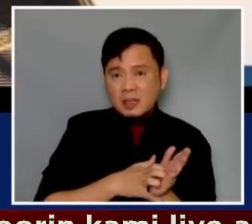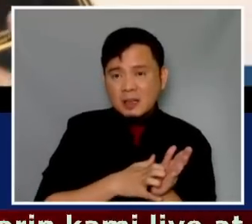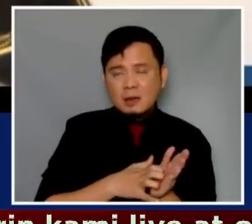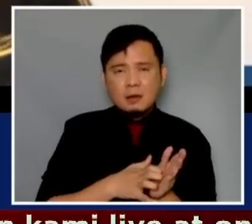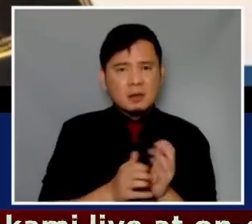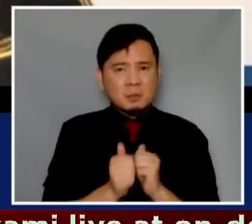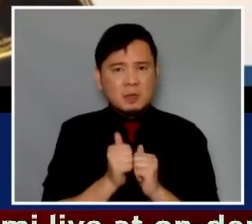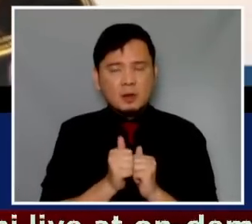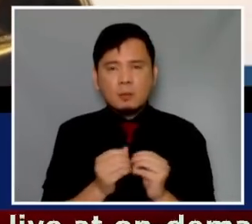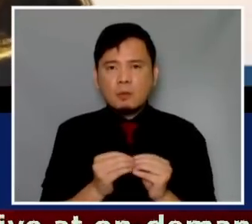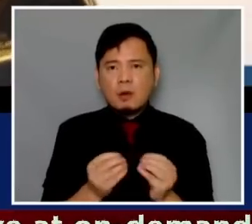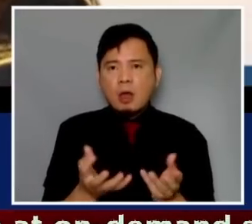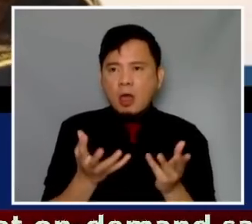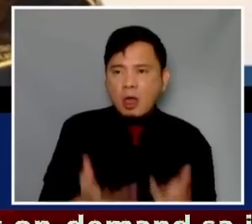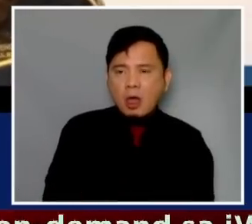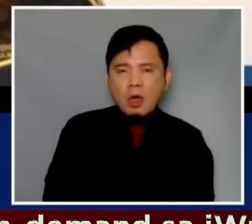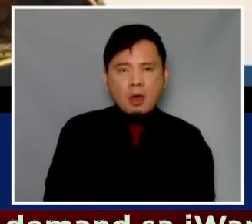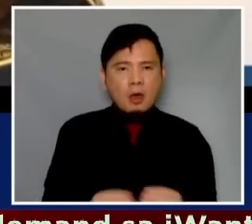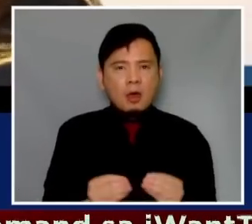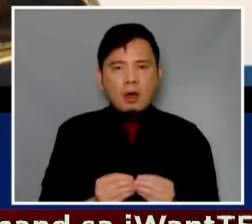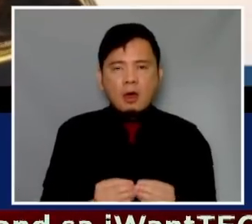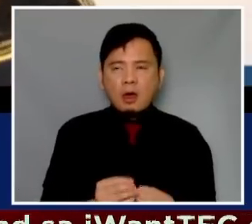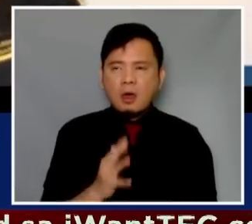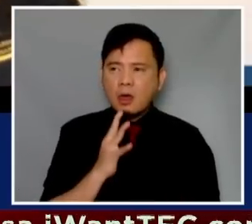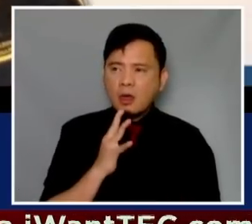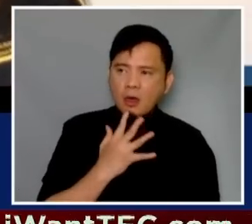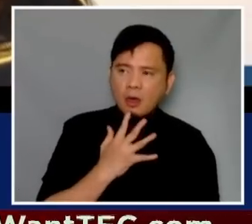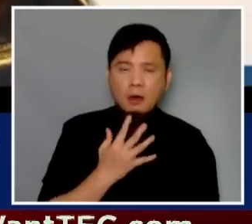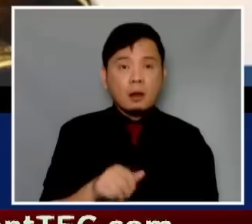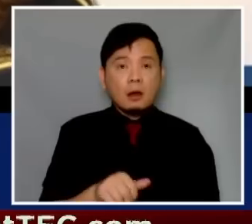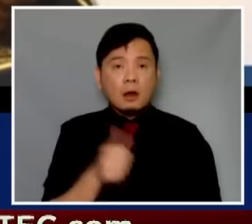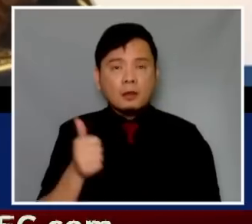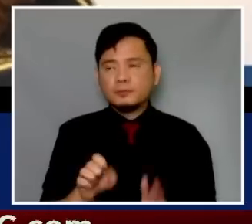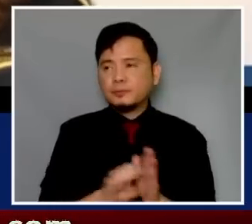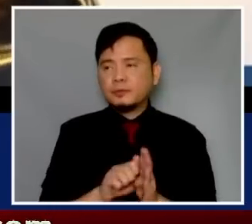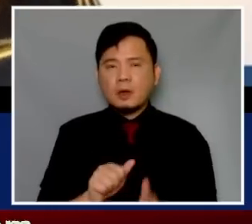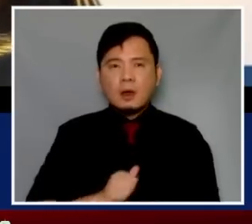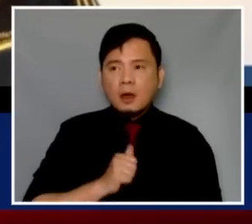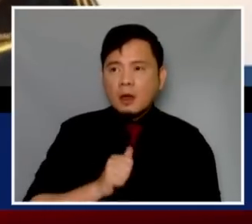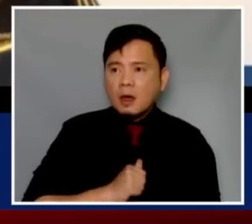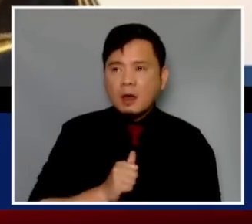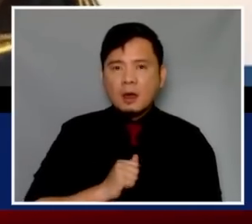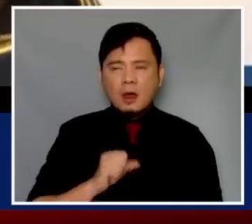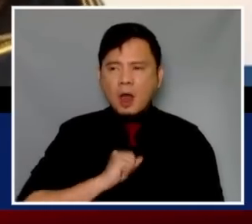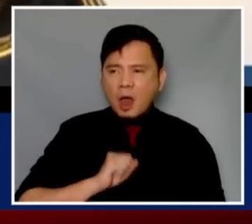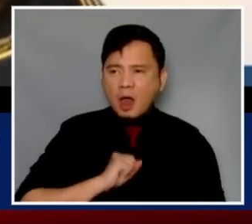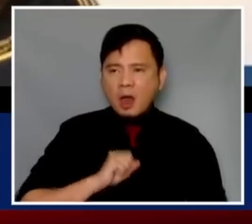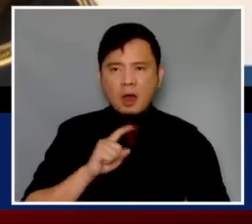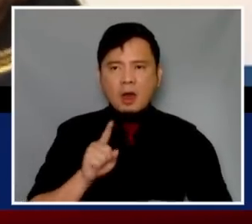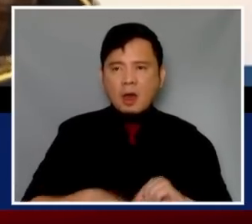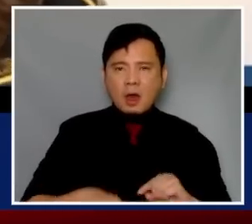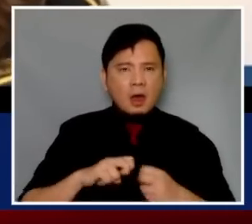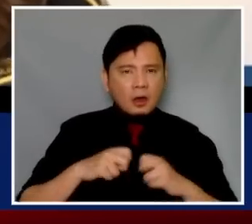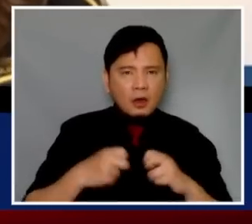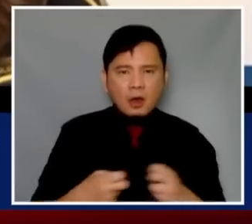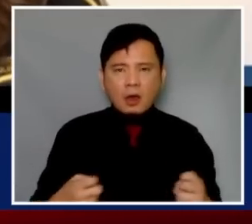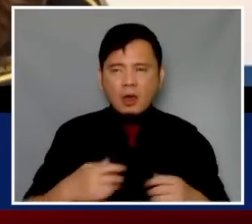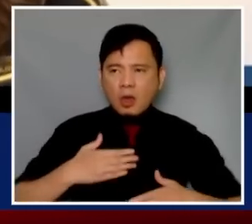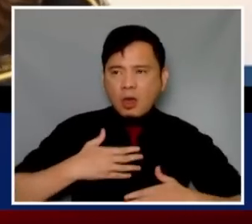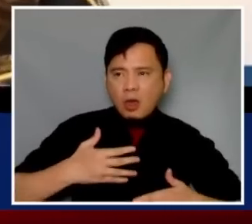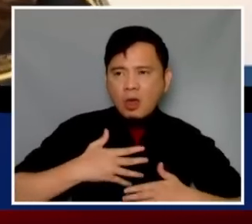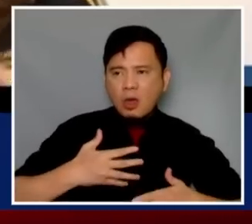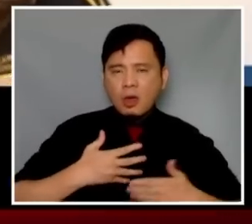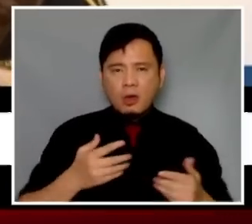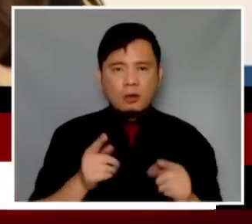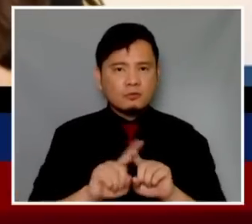mas mabigat na pakiramdam. So yung iba, inaatake ng hika, inaatake ng chronic obstructive pulmonary disease